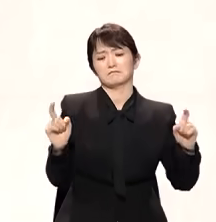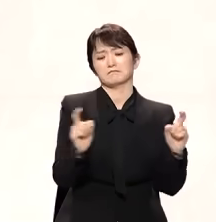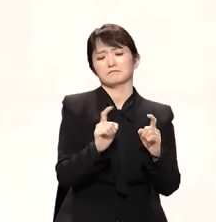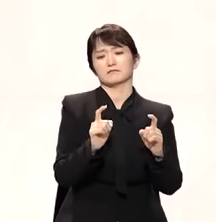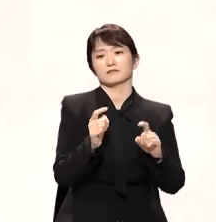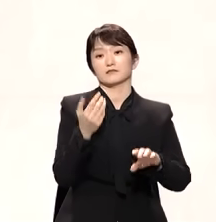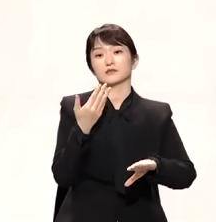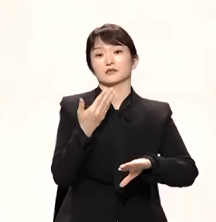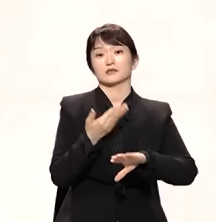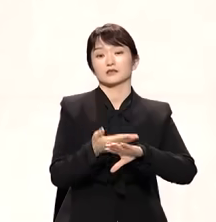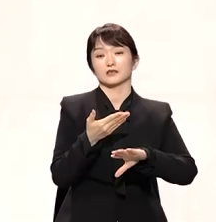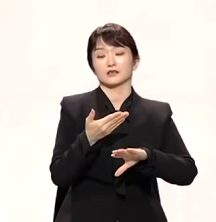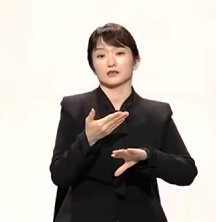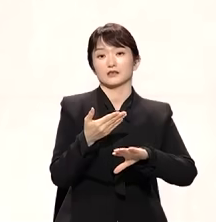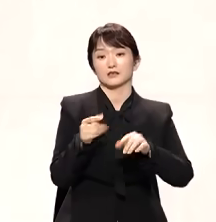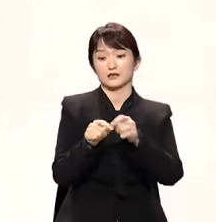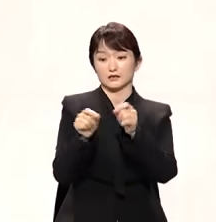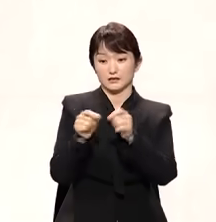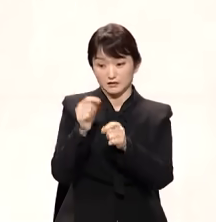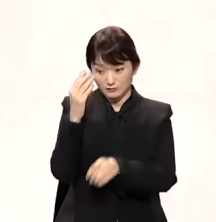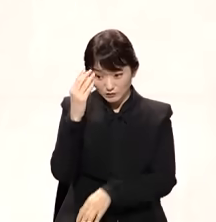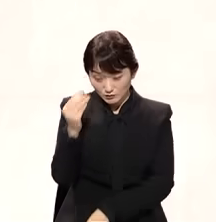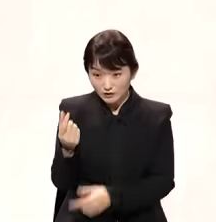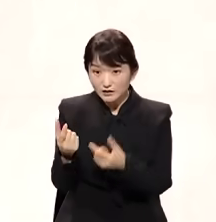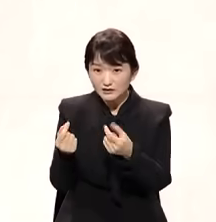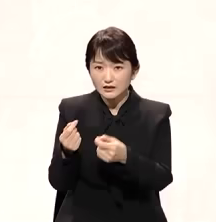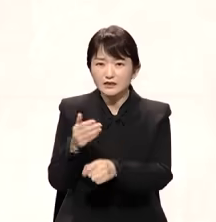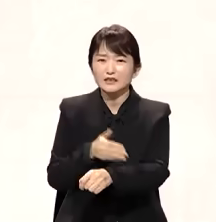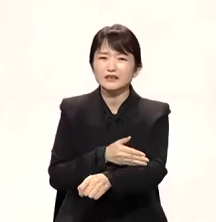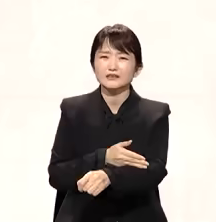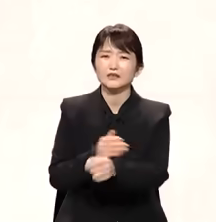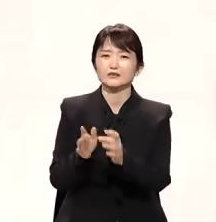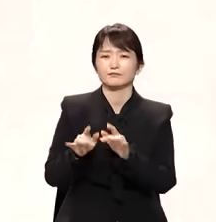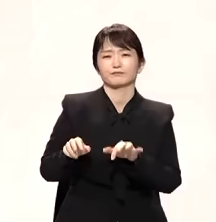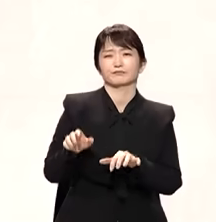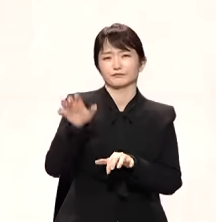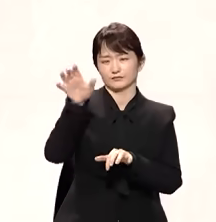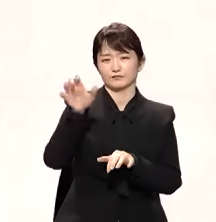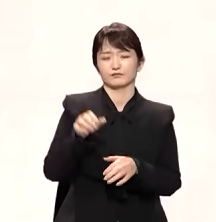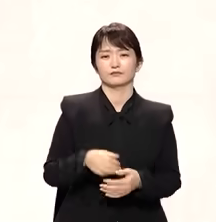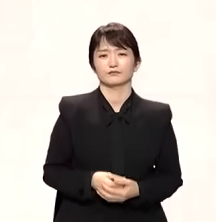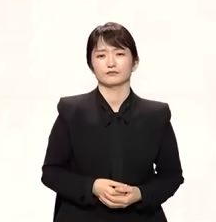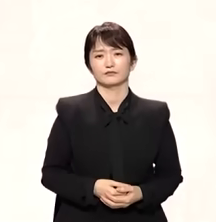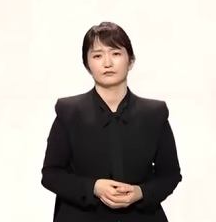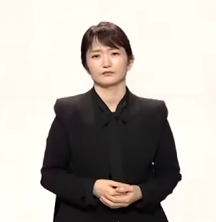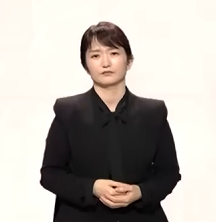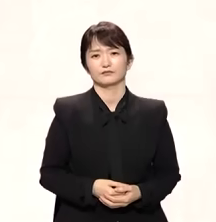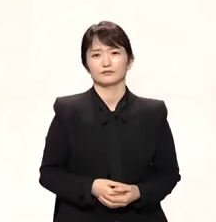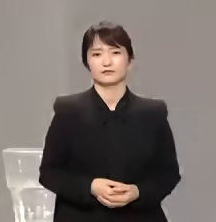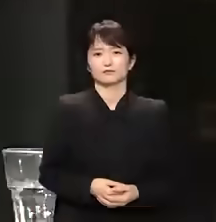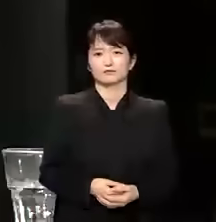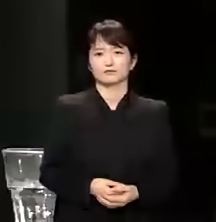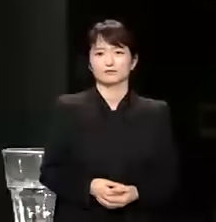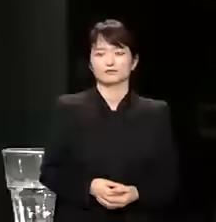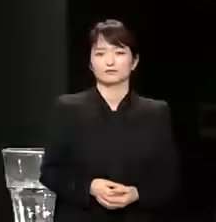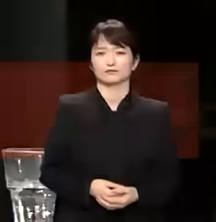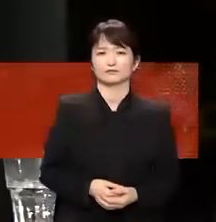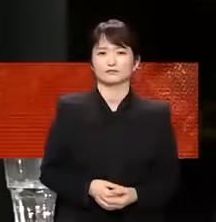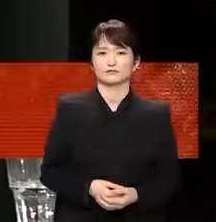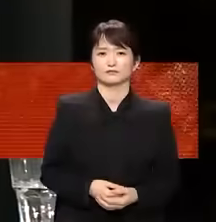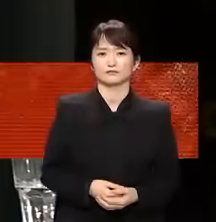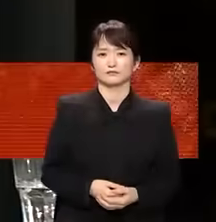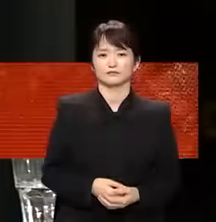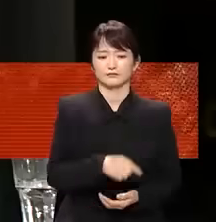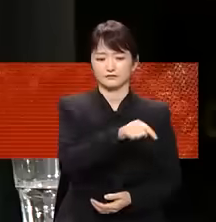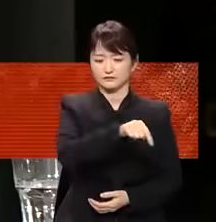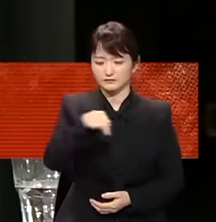다른 팀의 목격자인 것처럼 가장에서 올렸다 이렇게 설명을 하고 계십니다 자이 저희가 이제 양쪽에